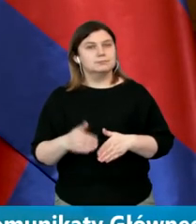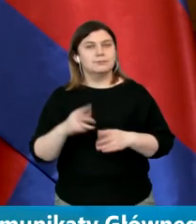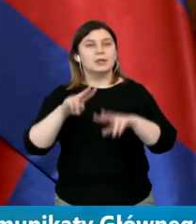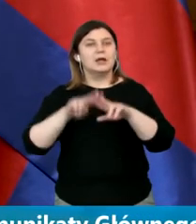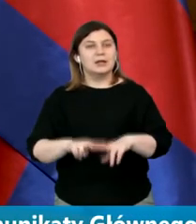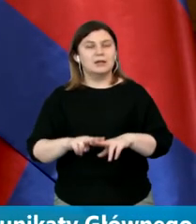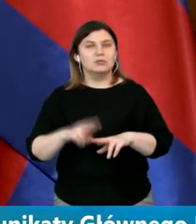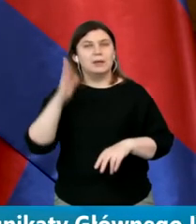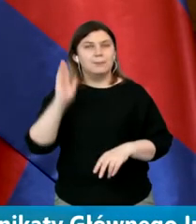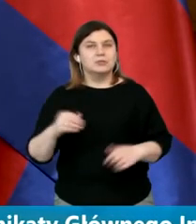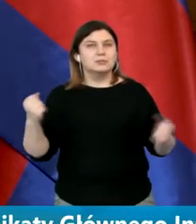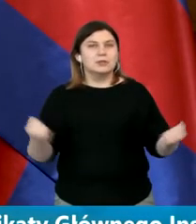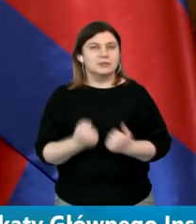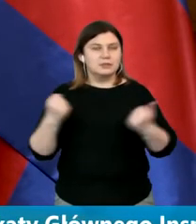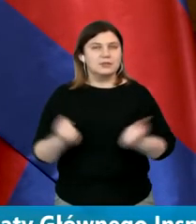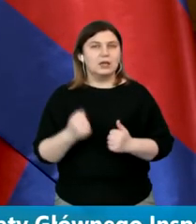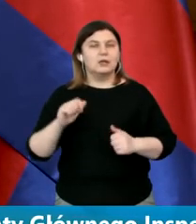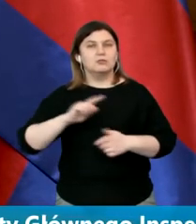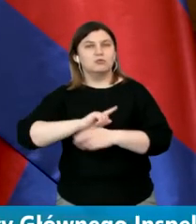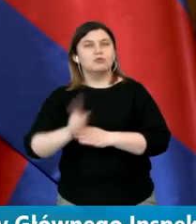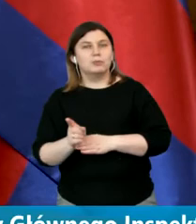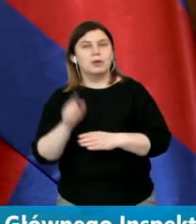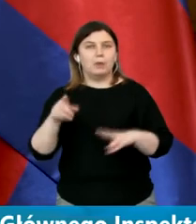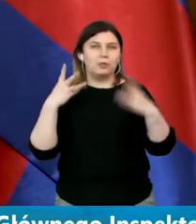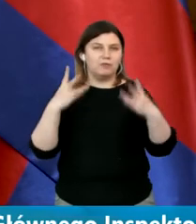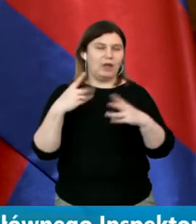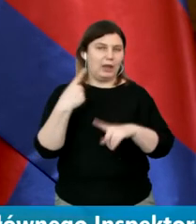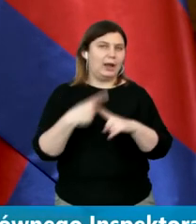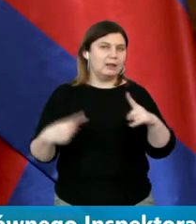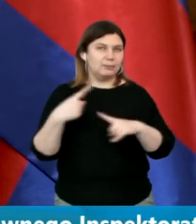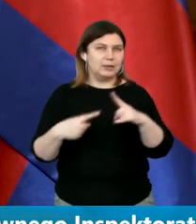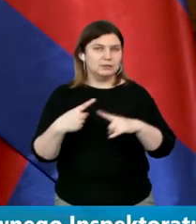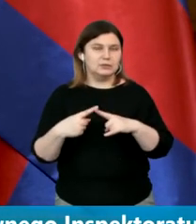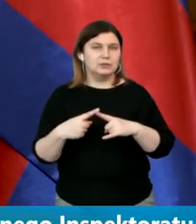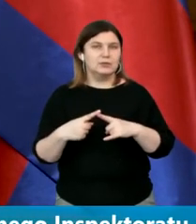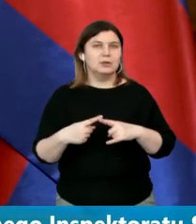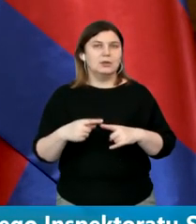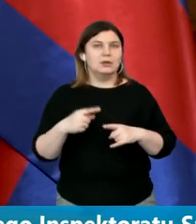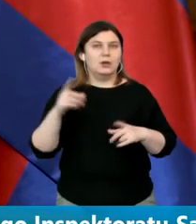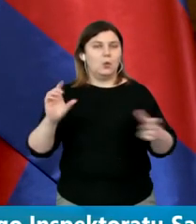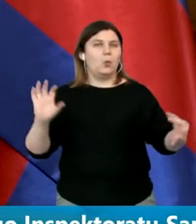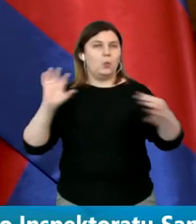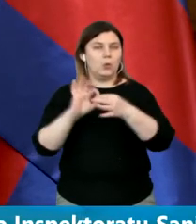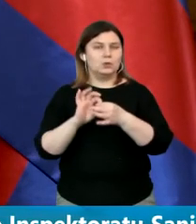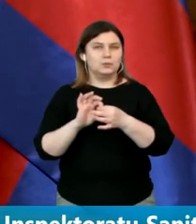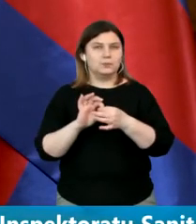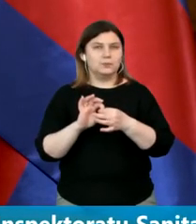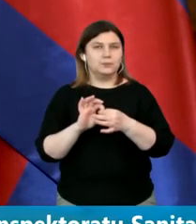reszta, no będziemy się starali, aby jak najszybciej, bo to jest ważny element takiego bypassu